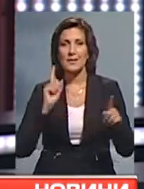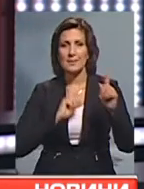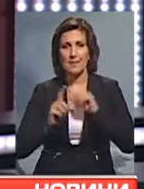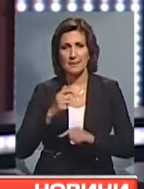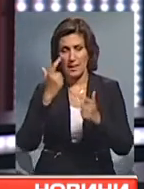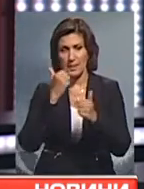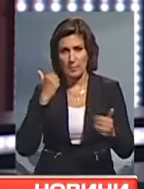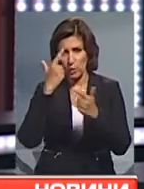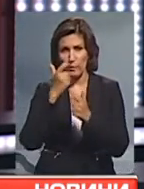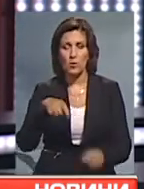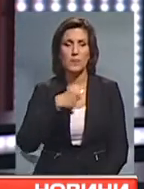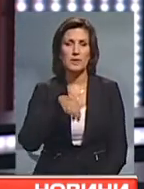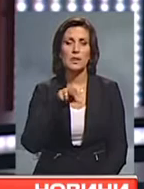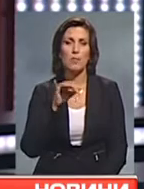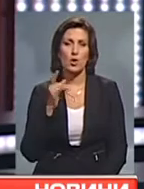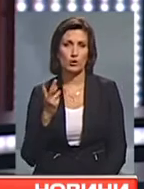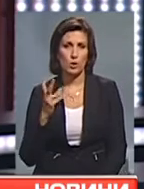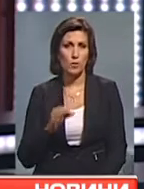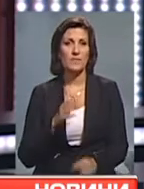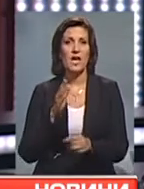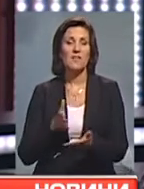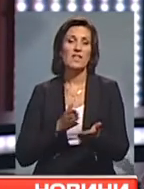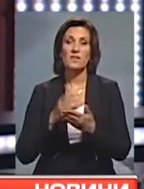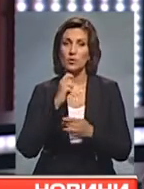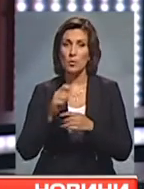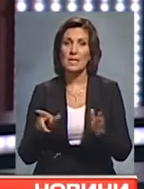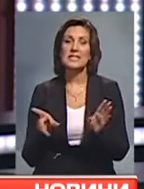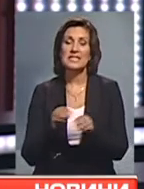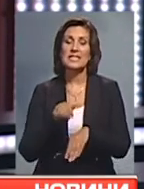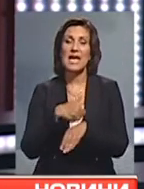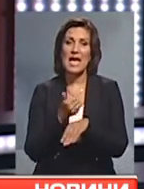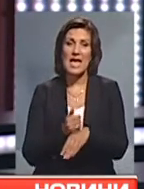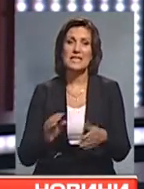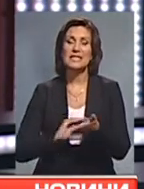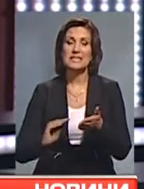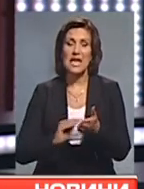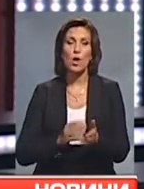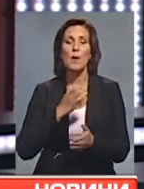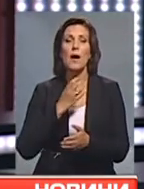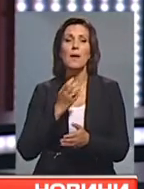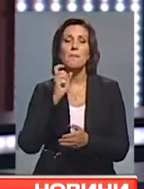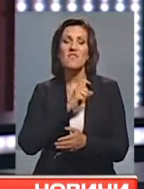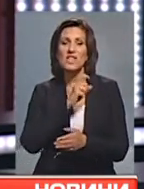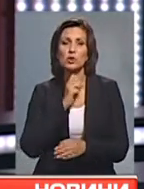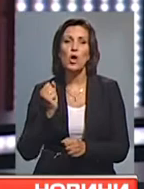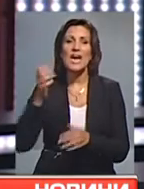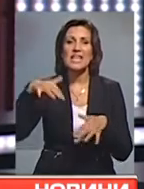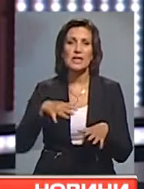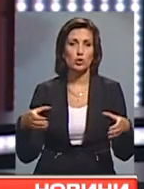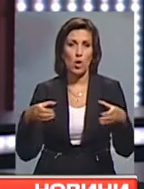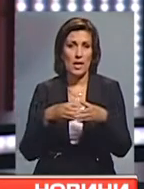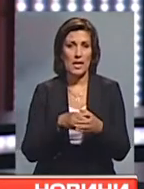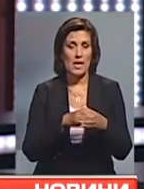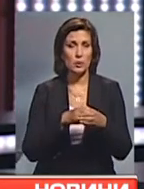уельсі напередодні повідомив президент Петро Порошенко він вийшов до преси разом із генсеком північного Атлантичного Альянсу Андерсон фог расмисом